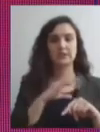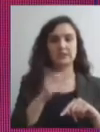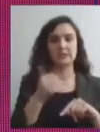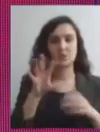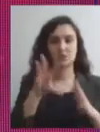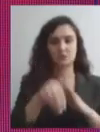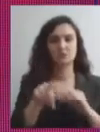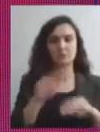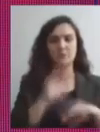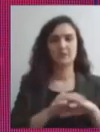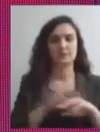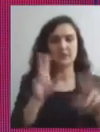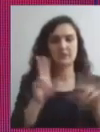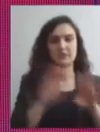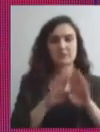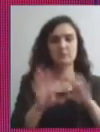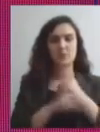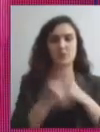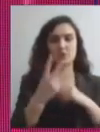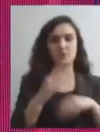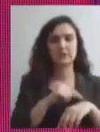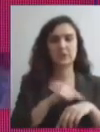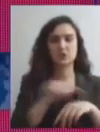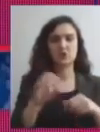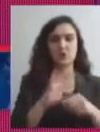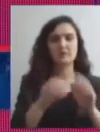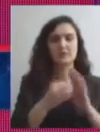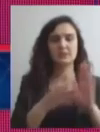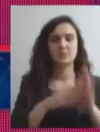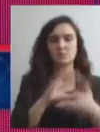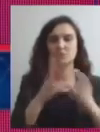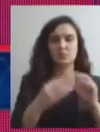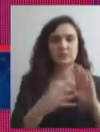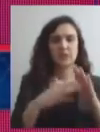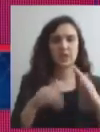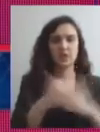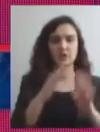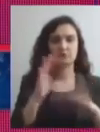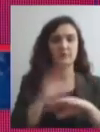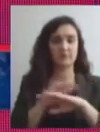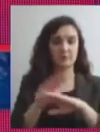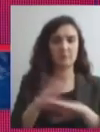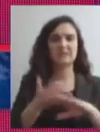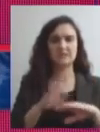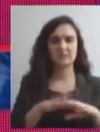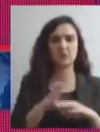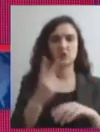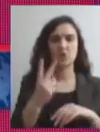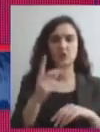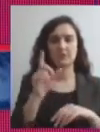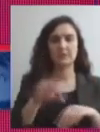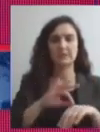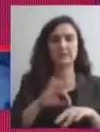თეთრიწყაროს ფაქტის გათვალისწინებით ბოლო 24 საათში COVID-19 სულ 9 ახალი შემთხვევაა დადასტურებული. მძიმეა 2 ინფიცირებულის